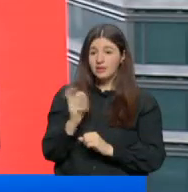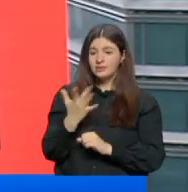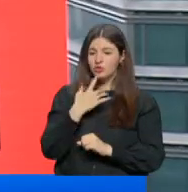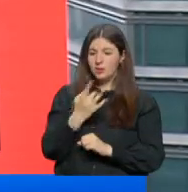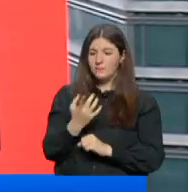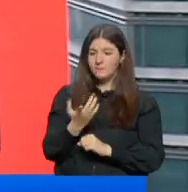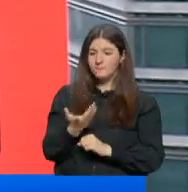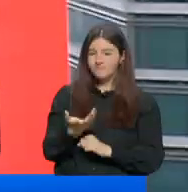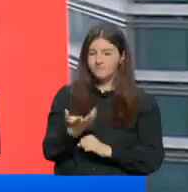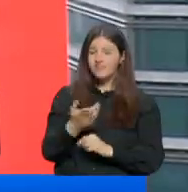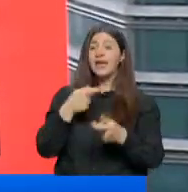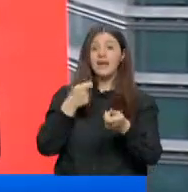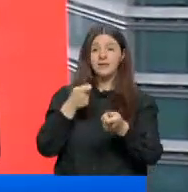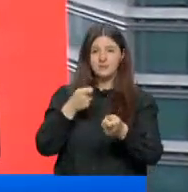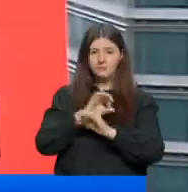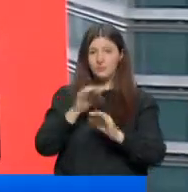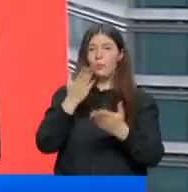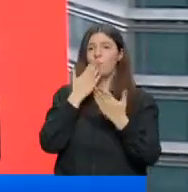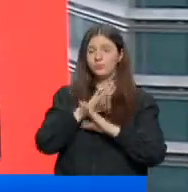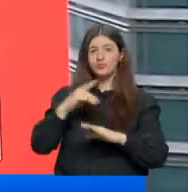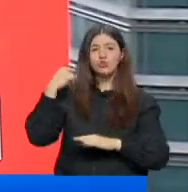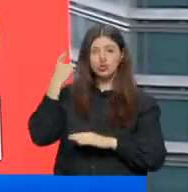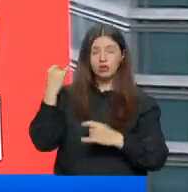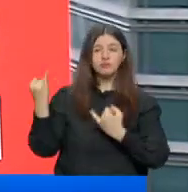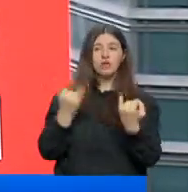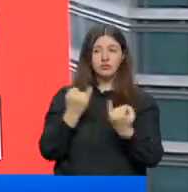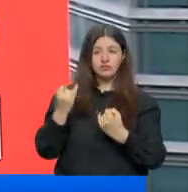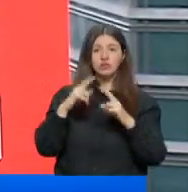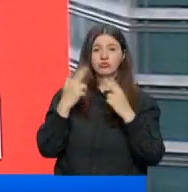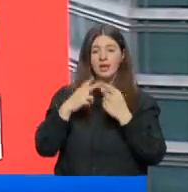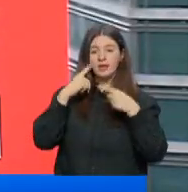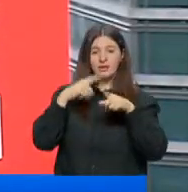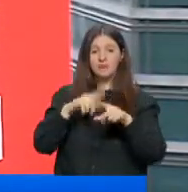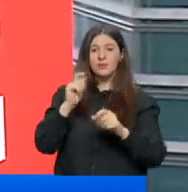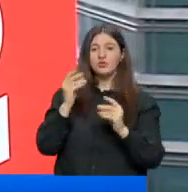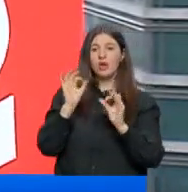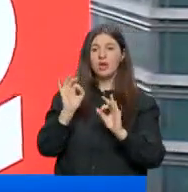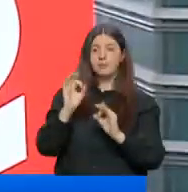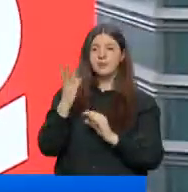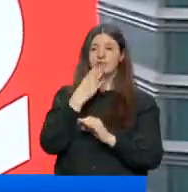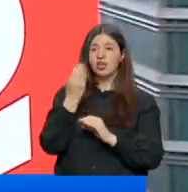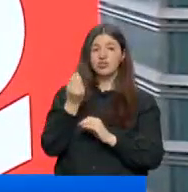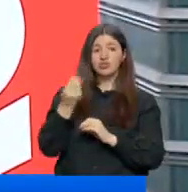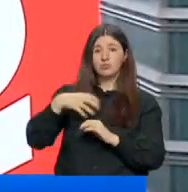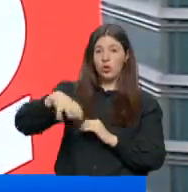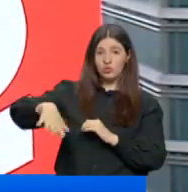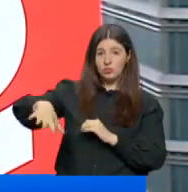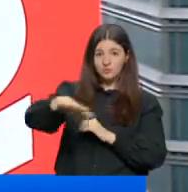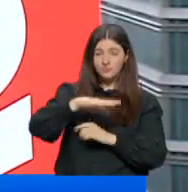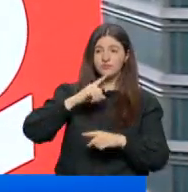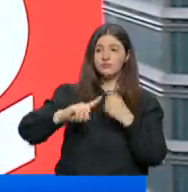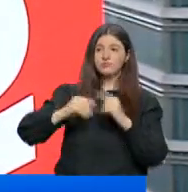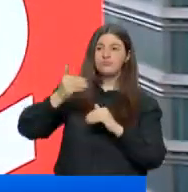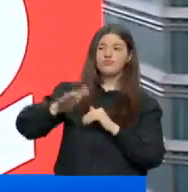nasıl söyleyelim? Eğitimli, okumuş, düşünen, tartışan, dünyayı takip eden çok önemli bir genç birikimi